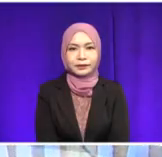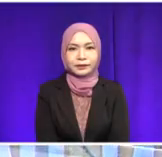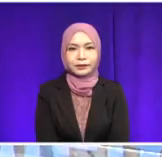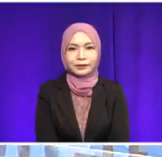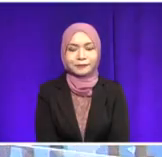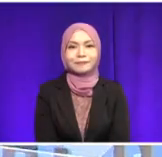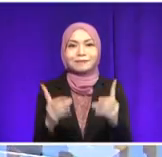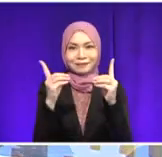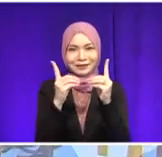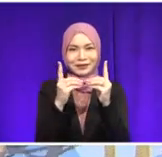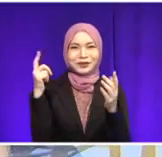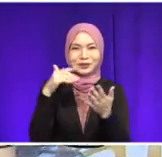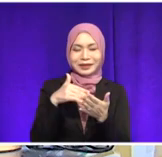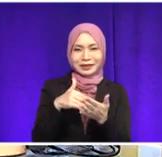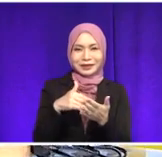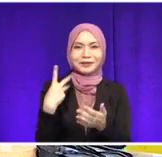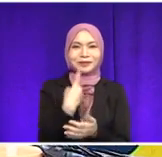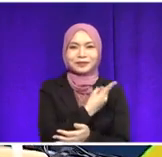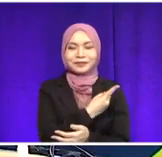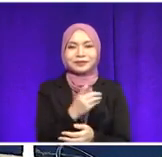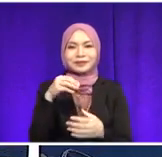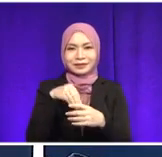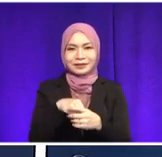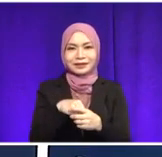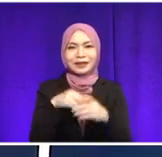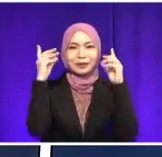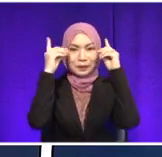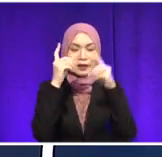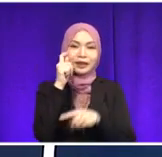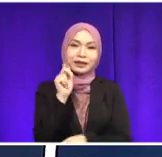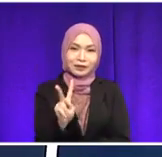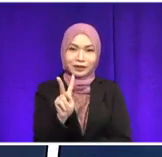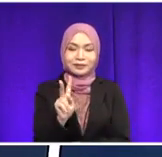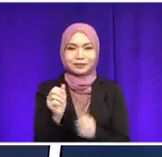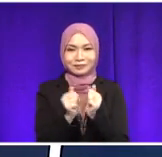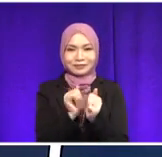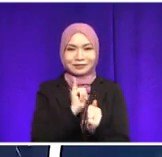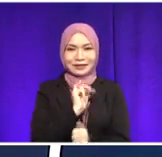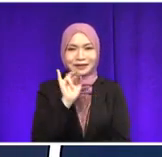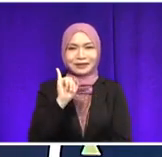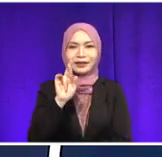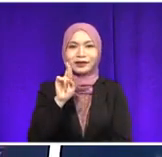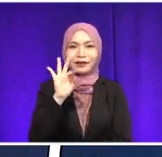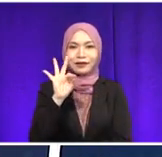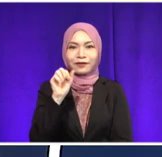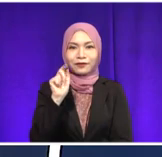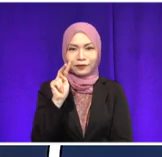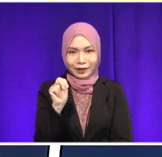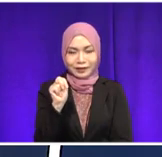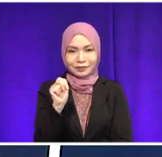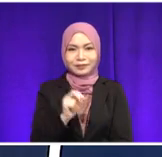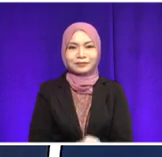bertemu kembali kita dalam slot mendengar rendah diri PM bersama Irfan dan juga hari ini Tentunya untuk